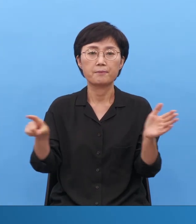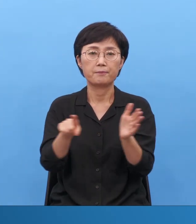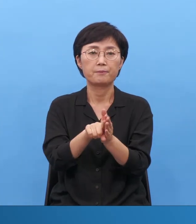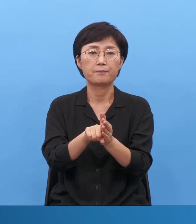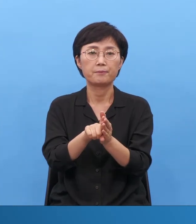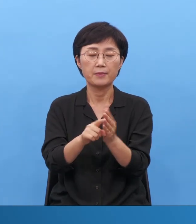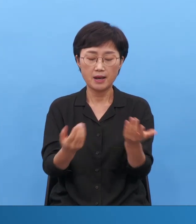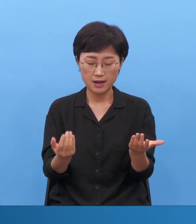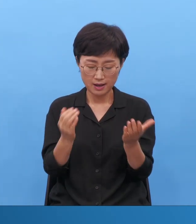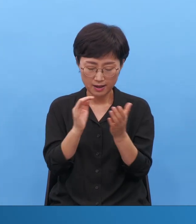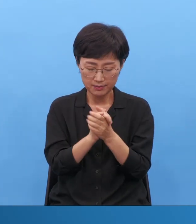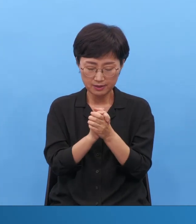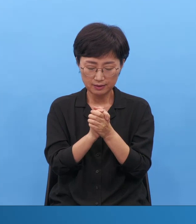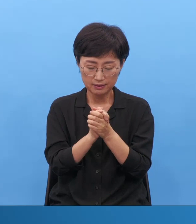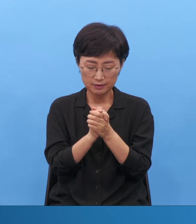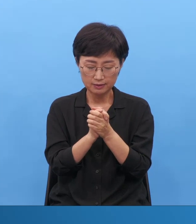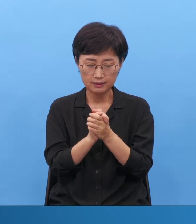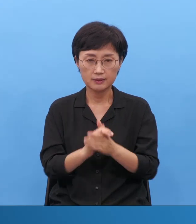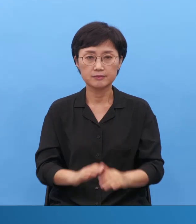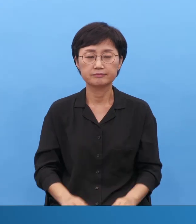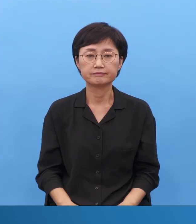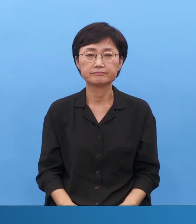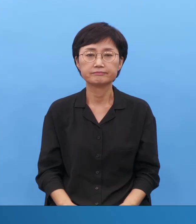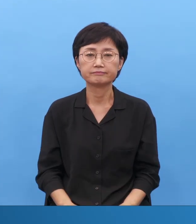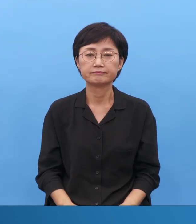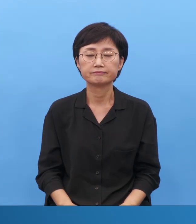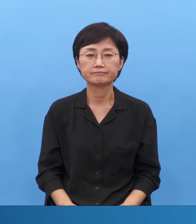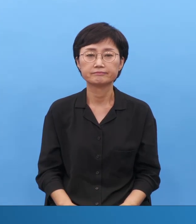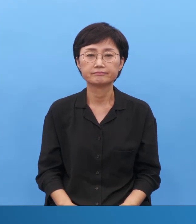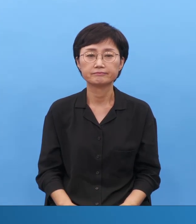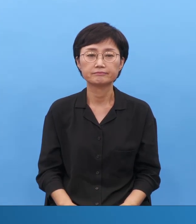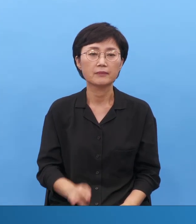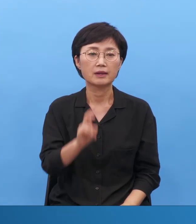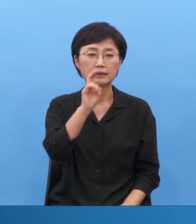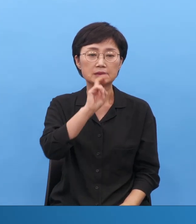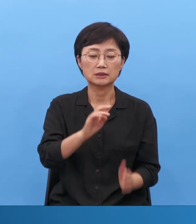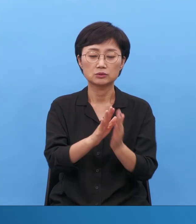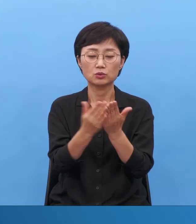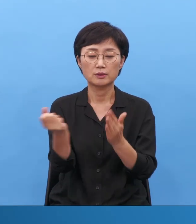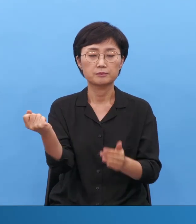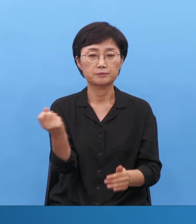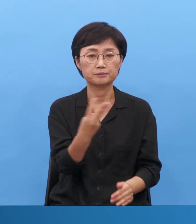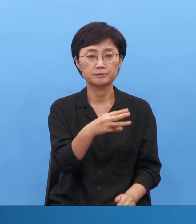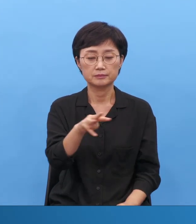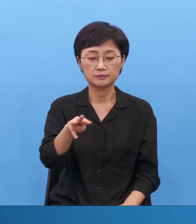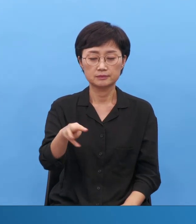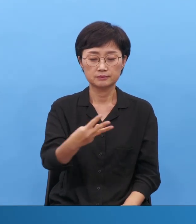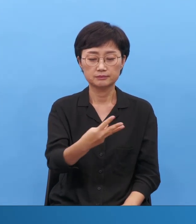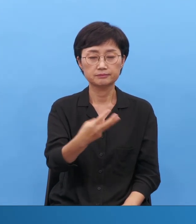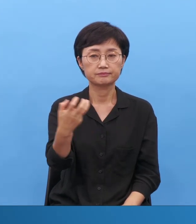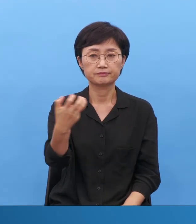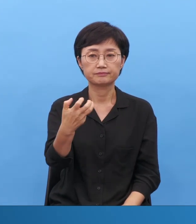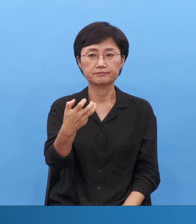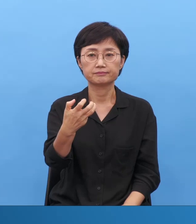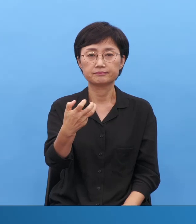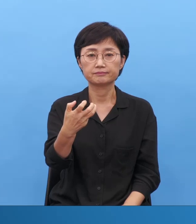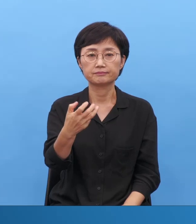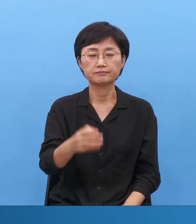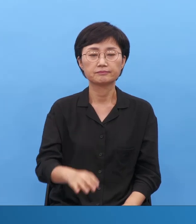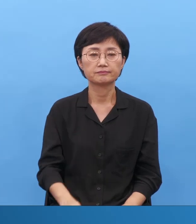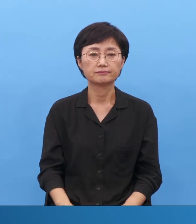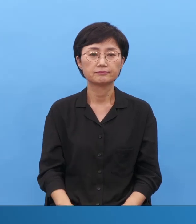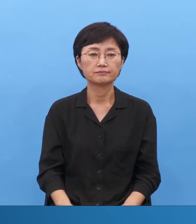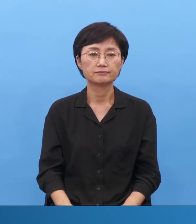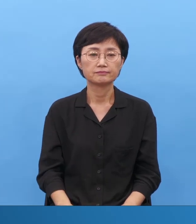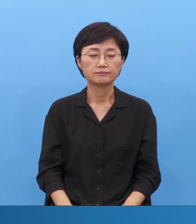것을 믿사옵나이다. 아멘. 찬송가 380장 찬양 드리겠습니다. Let us sing praise hymn